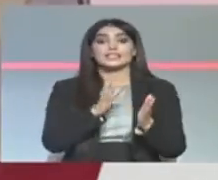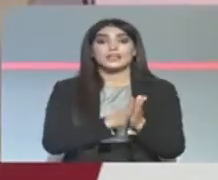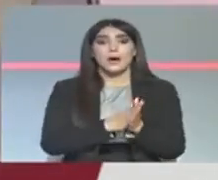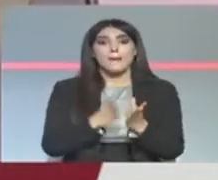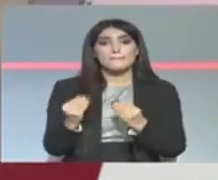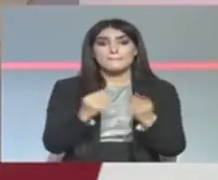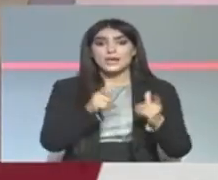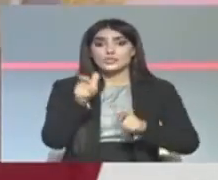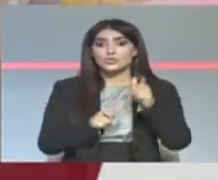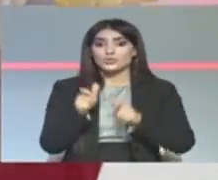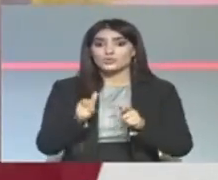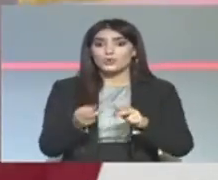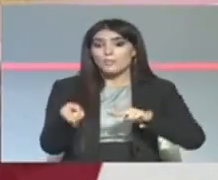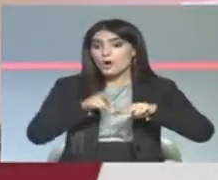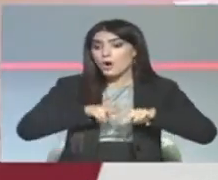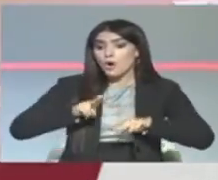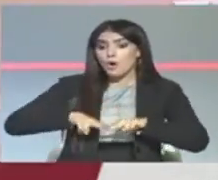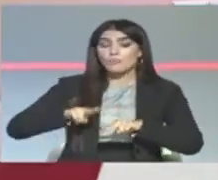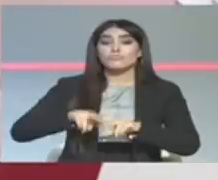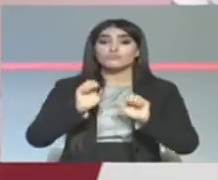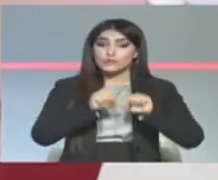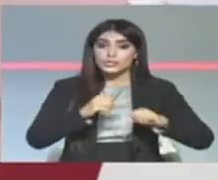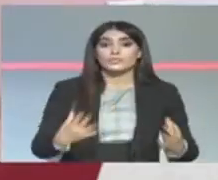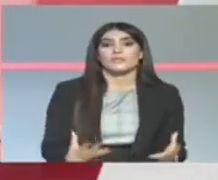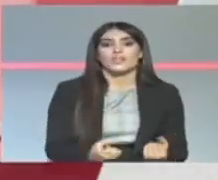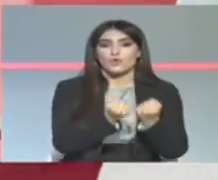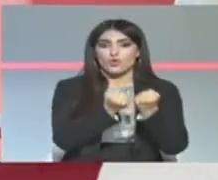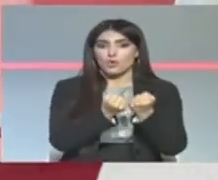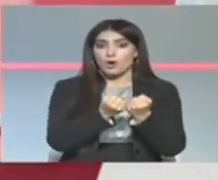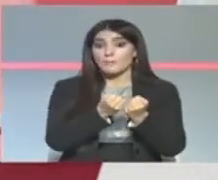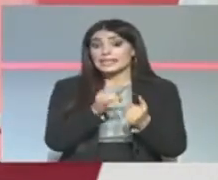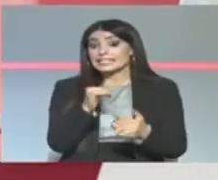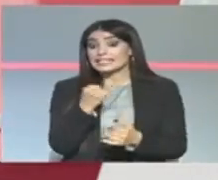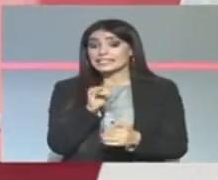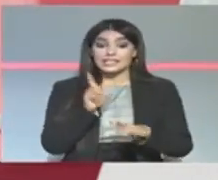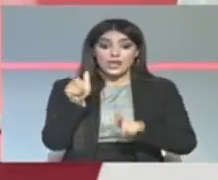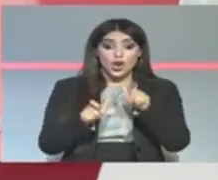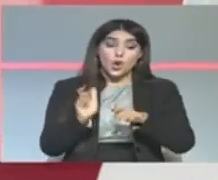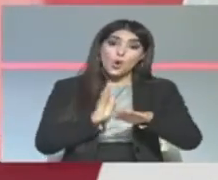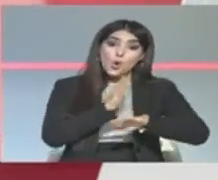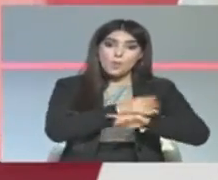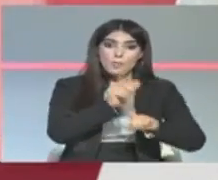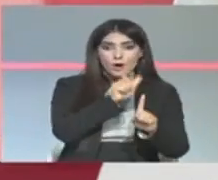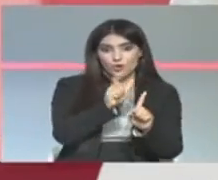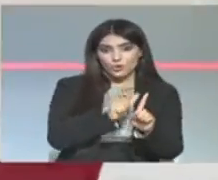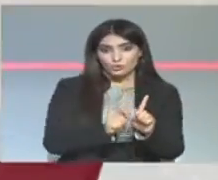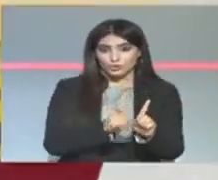من الوفايات كان بالامكان تجنبها في حال تم المتابعه